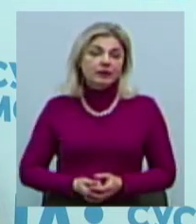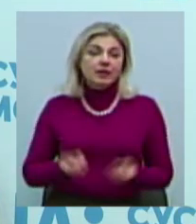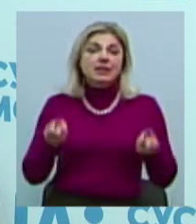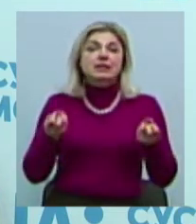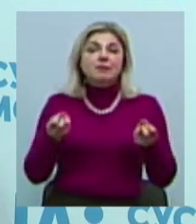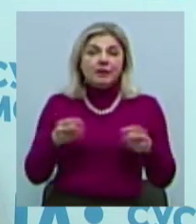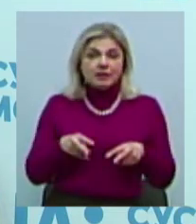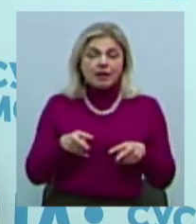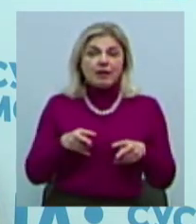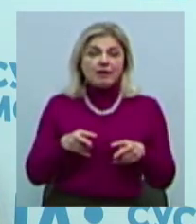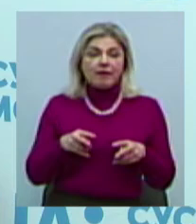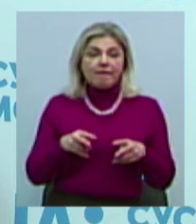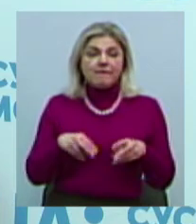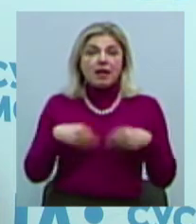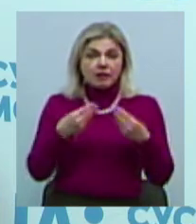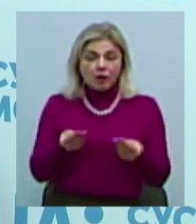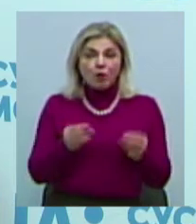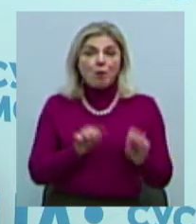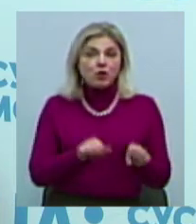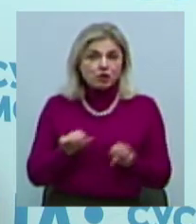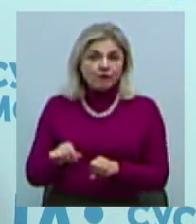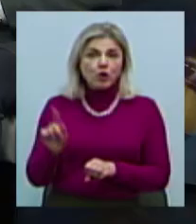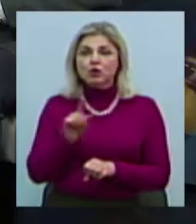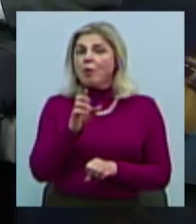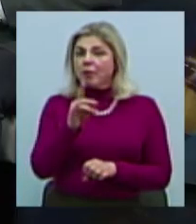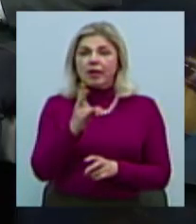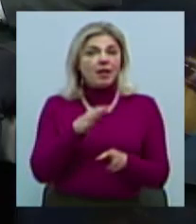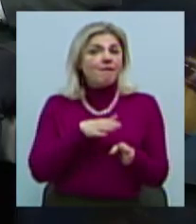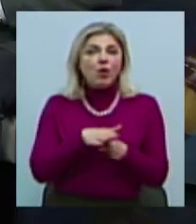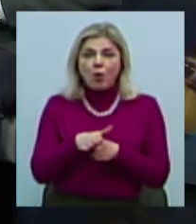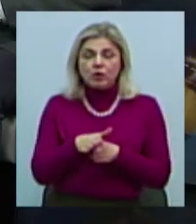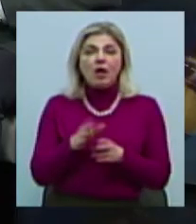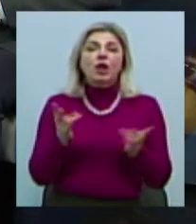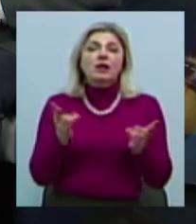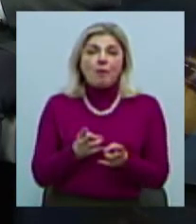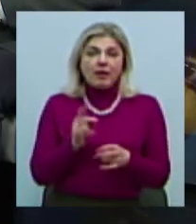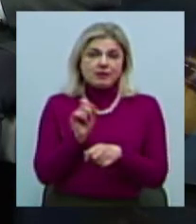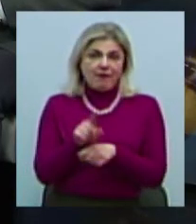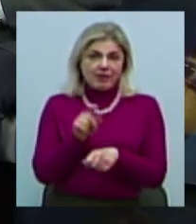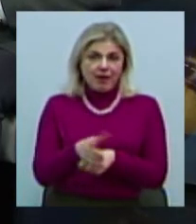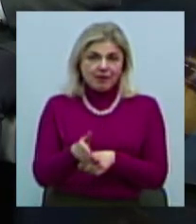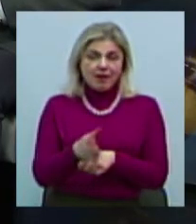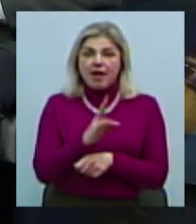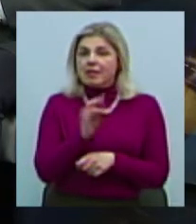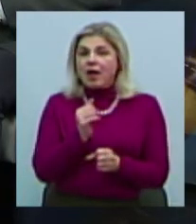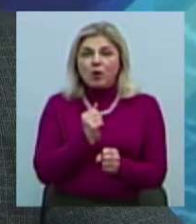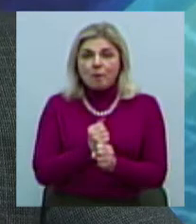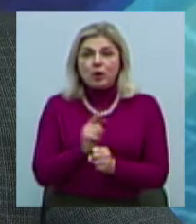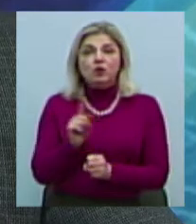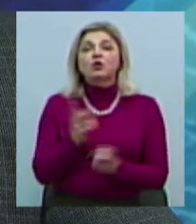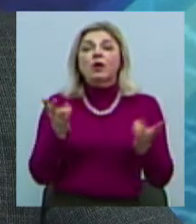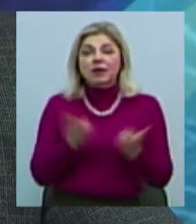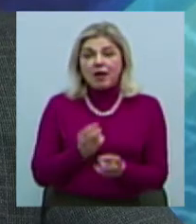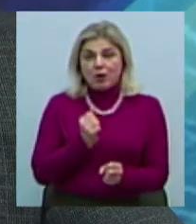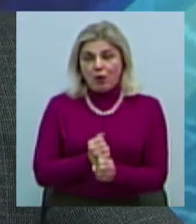спеціально даються якісь можливості, щоб не виконувати необхідних завдань і не робити те, що робити потрібно.